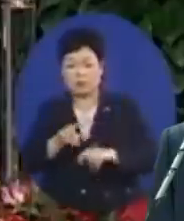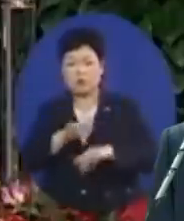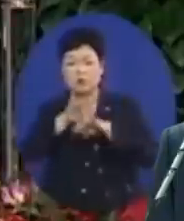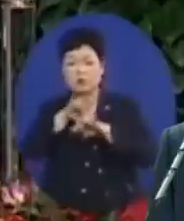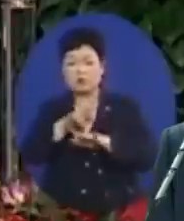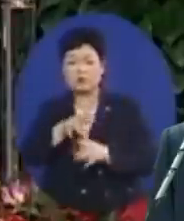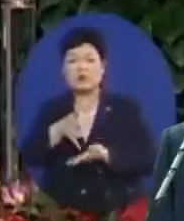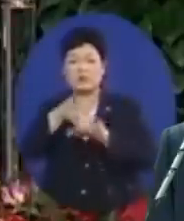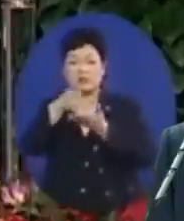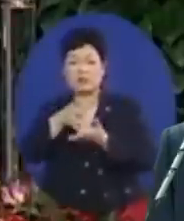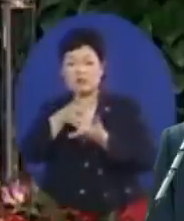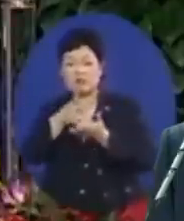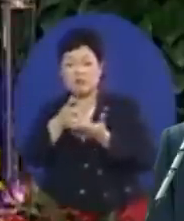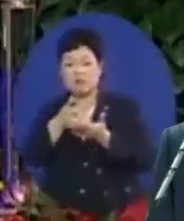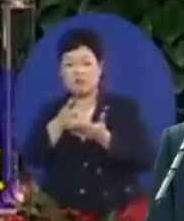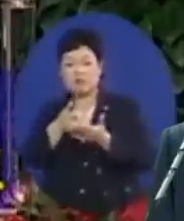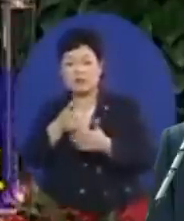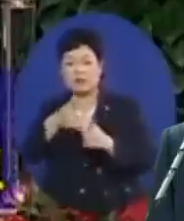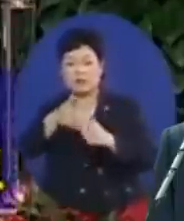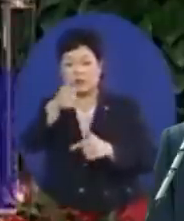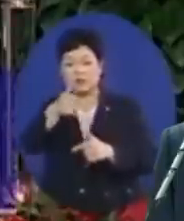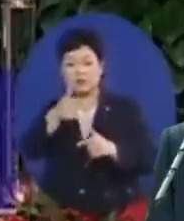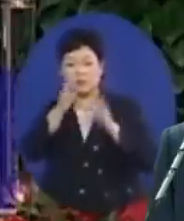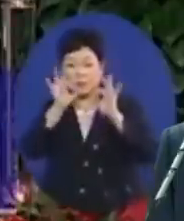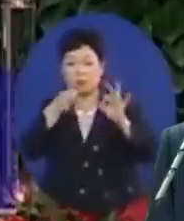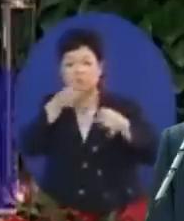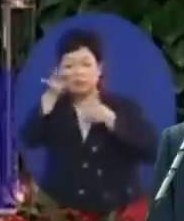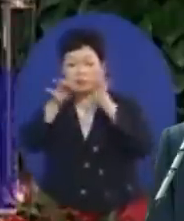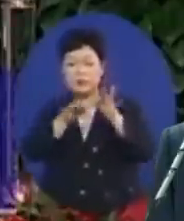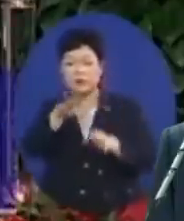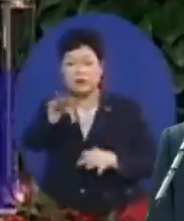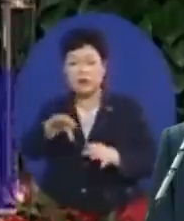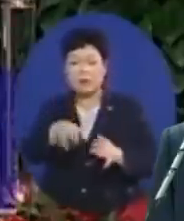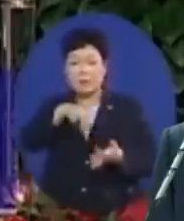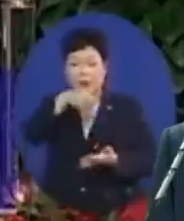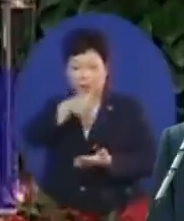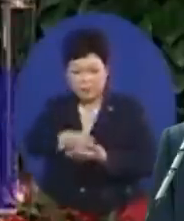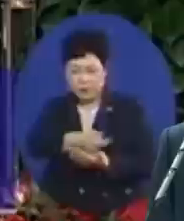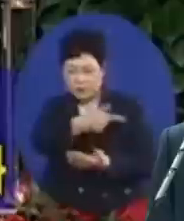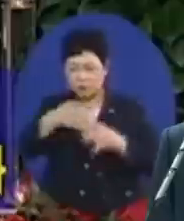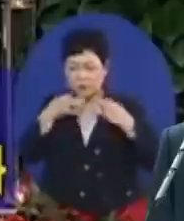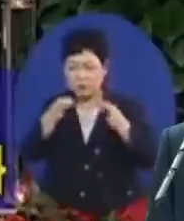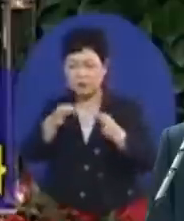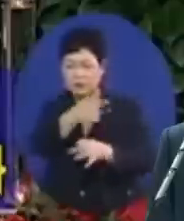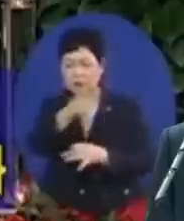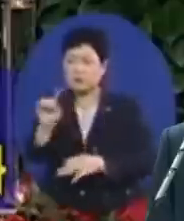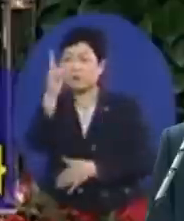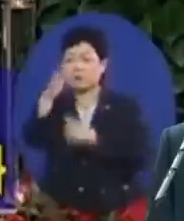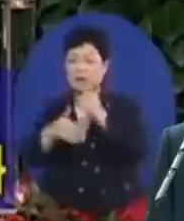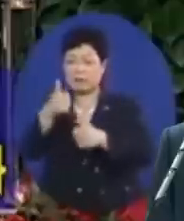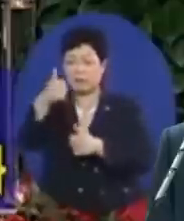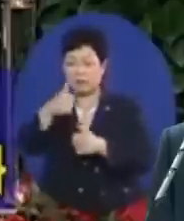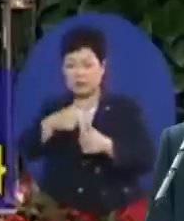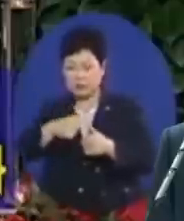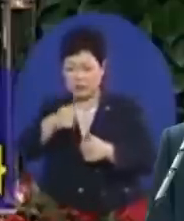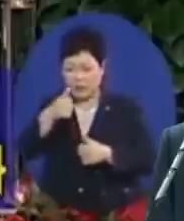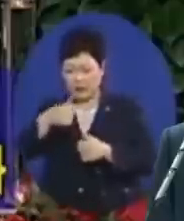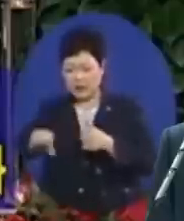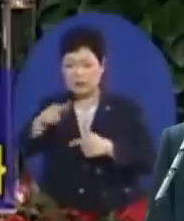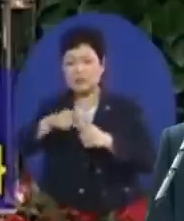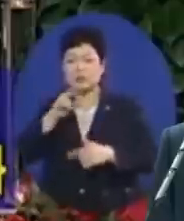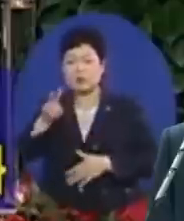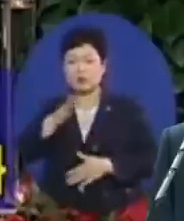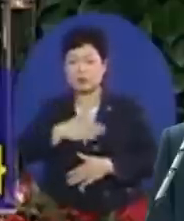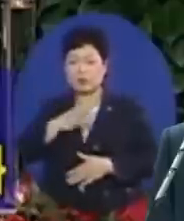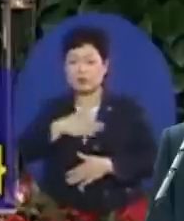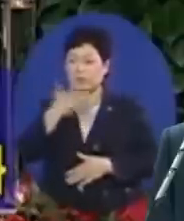드니게 된 것입니다. 예수를 보고 부르시며 그 앞에 엎드려 큰 소리로 불러 이르되 지극히 높으신 하나님의 아들 예수여, 당신이 나와